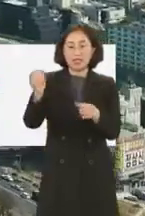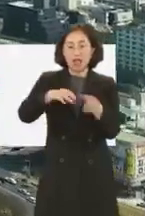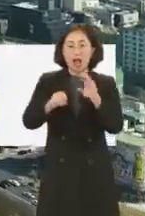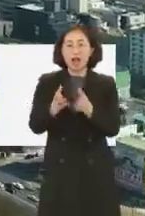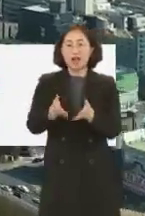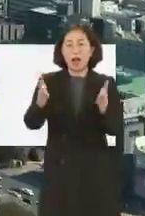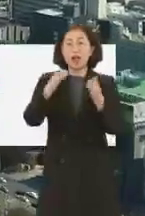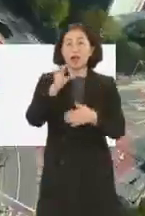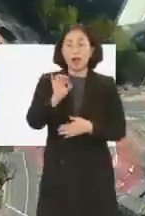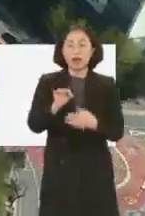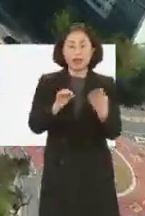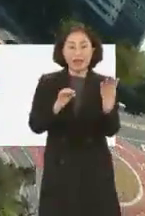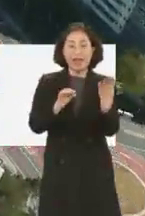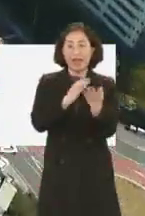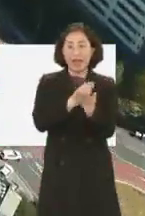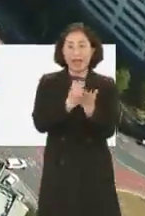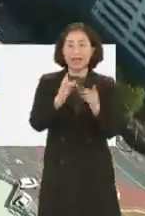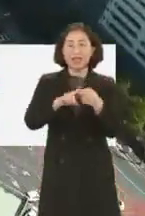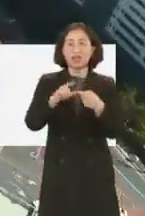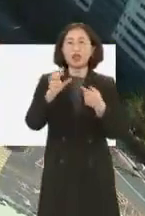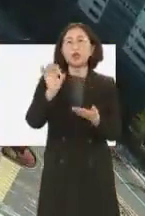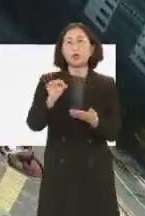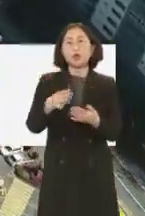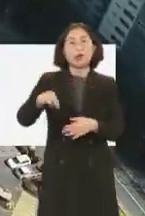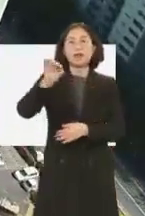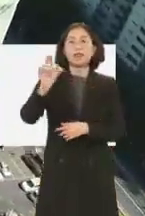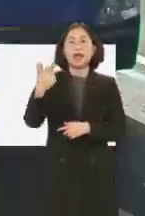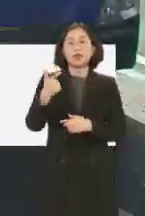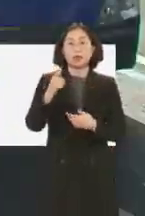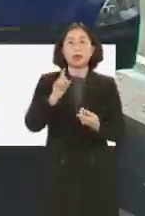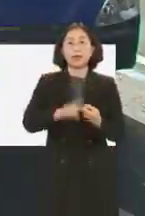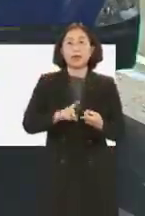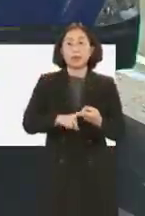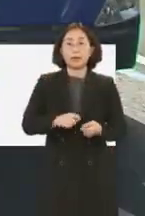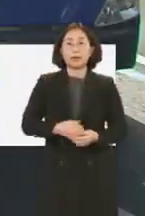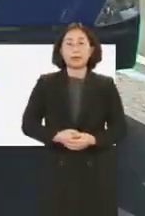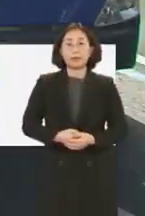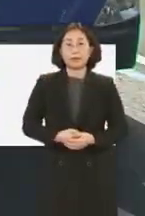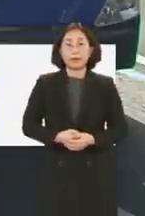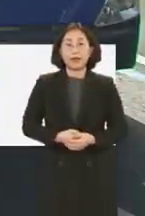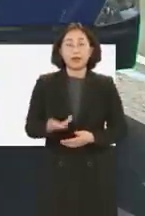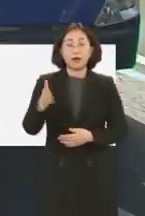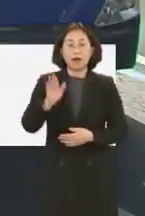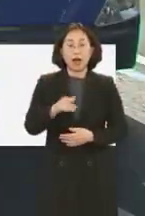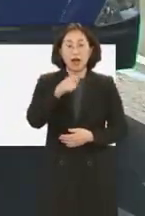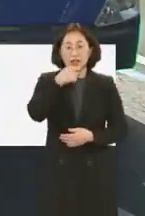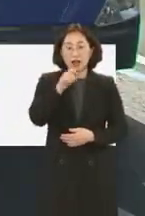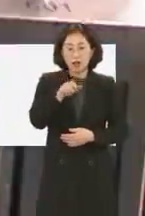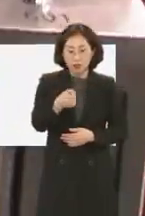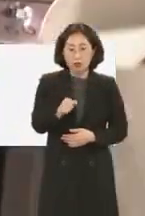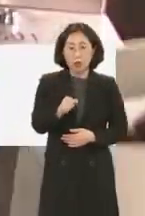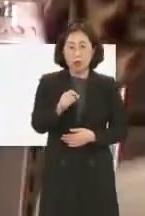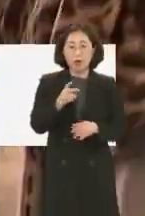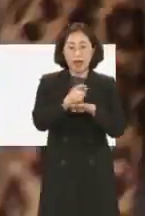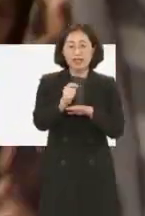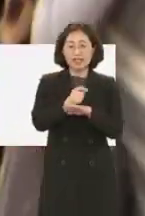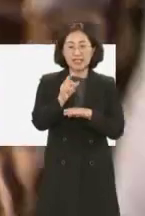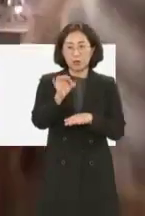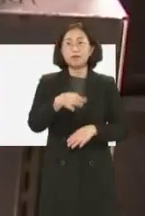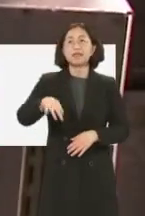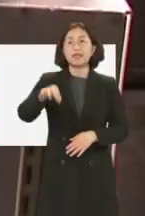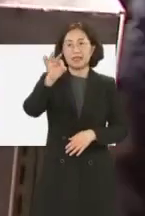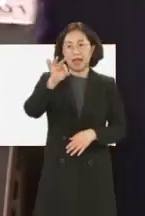봉투 가격 등 4개 분야 요금을 동결하는 기조를 유지하기로 했습니다. 반면 상수도와 하수도, 택시 요금은